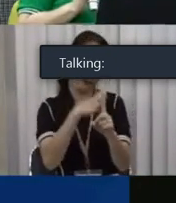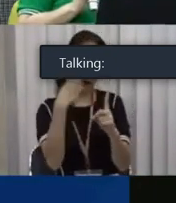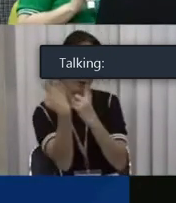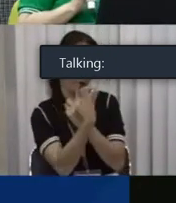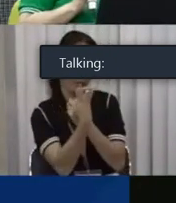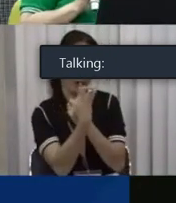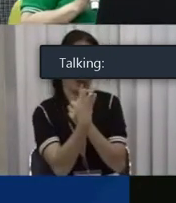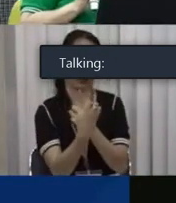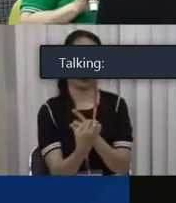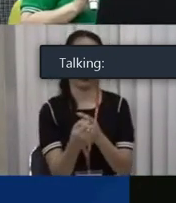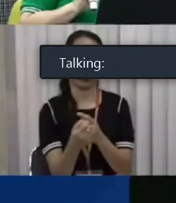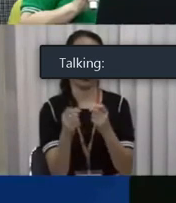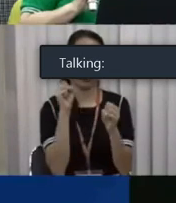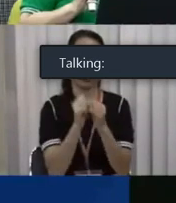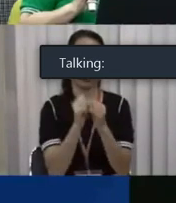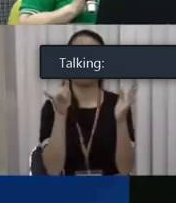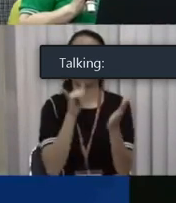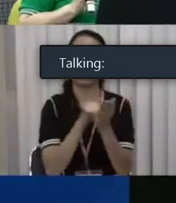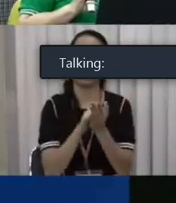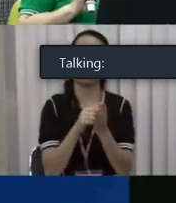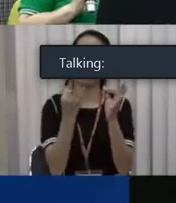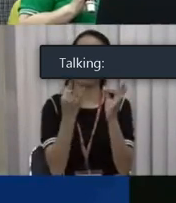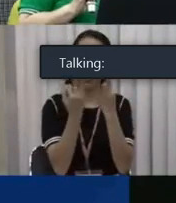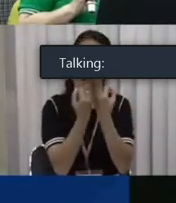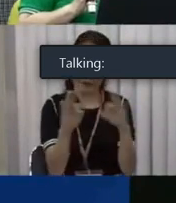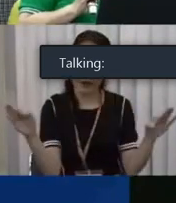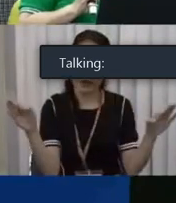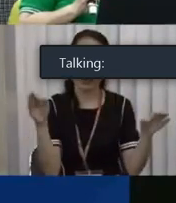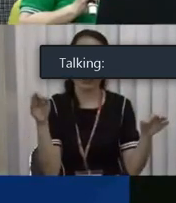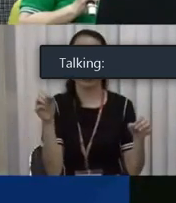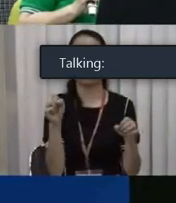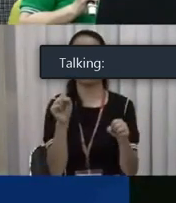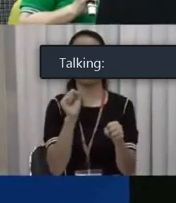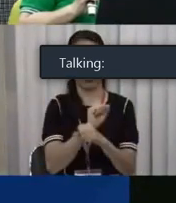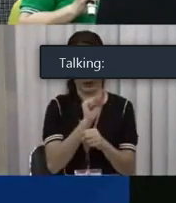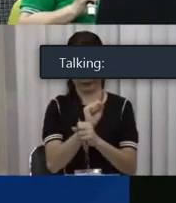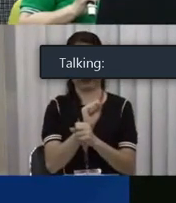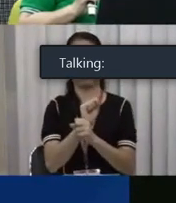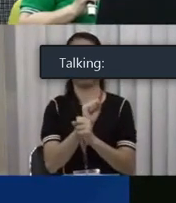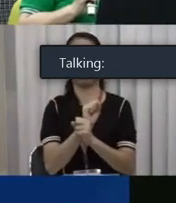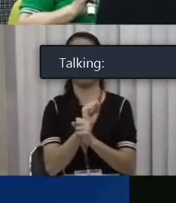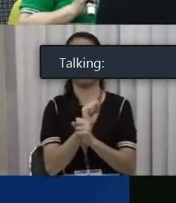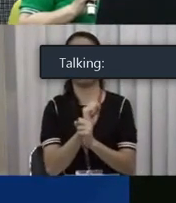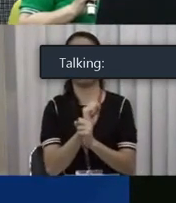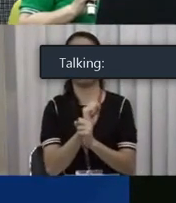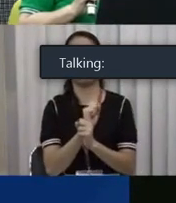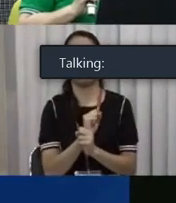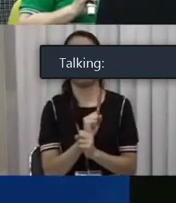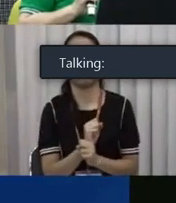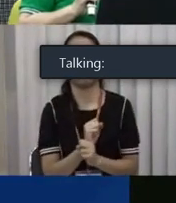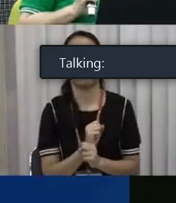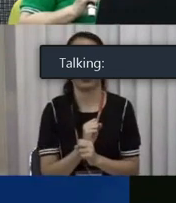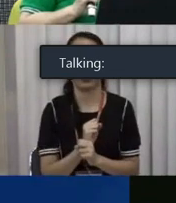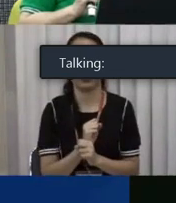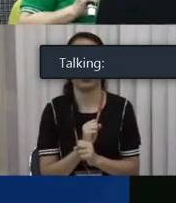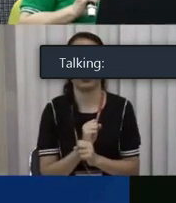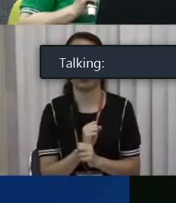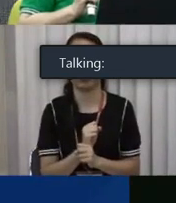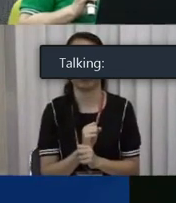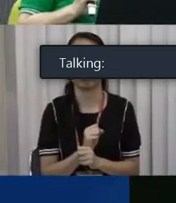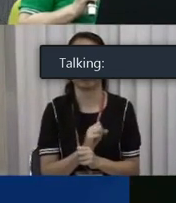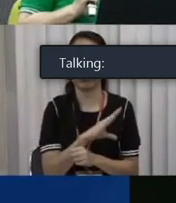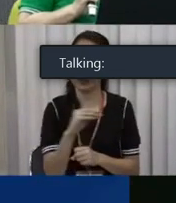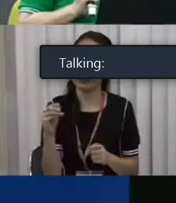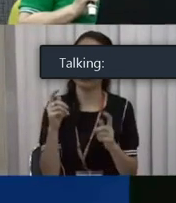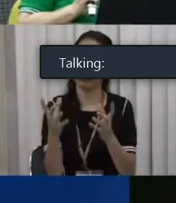ma-hamper ang operation. So para free-flowing or smooth ang atong operation, og unsay mga facilities nga gihatag sa